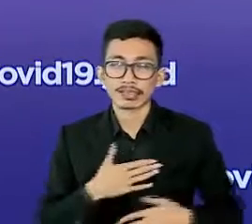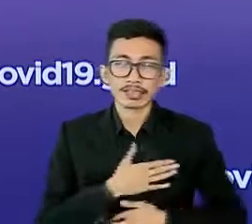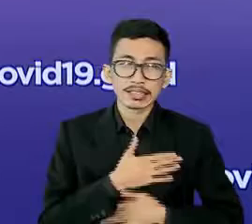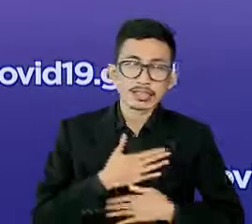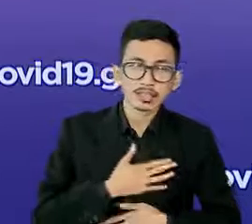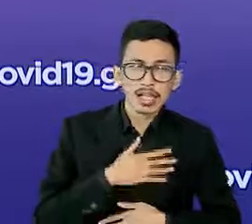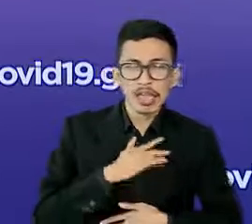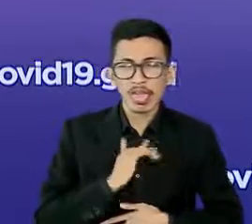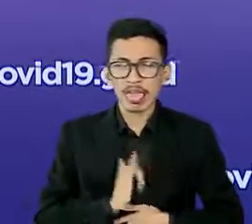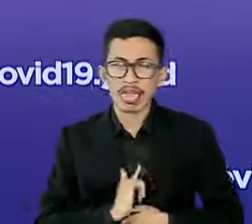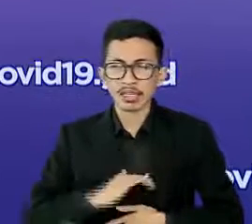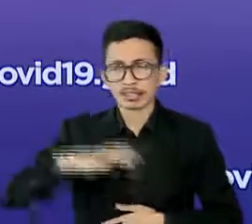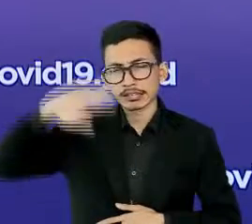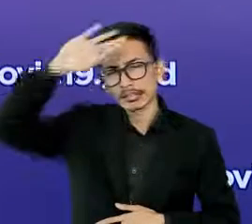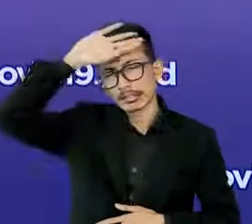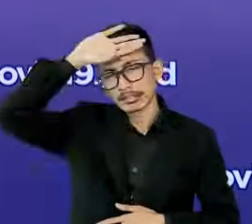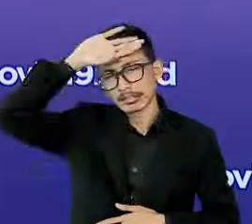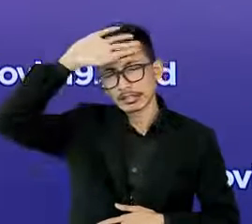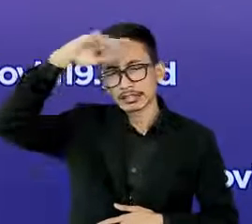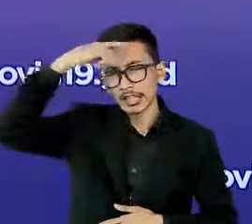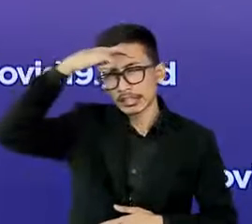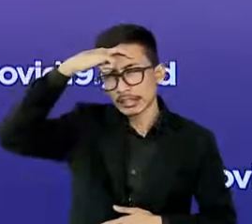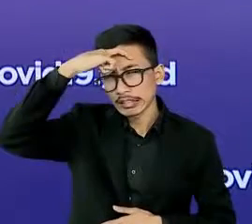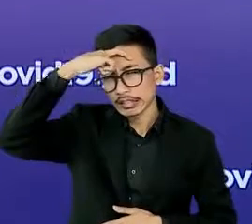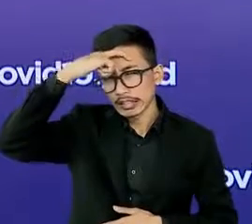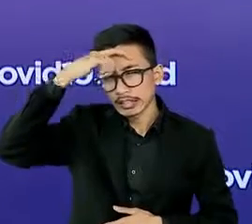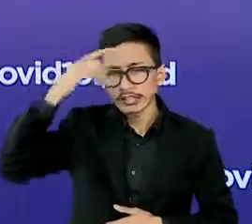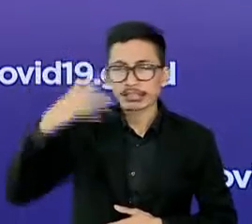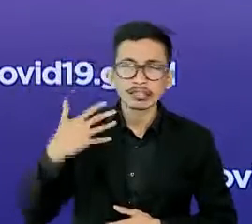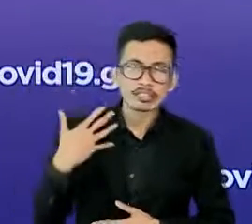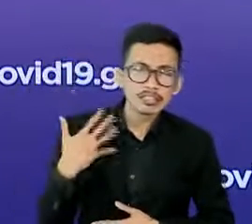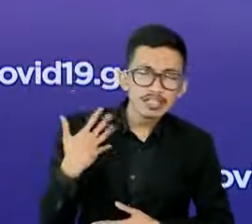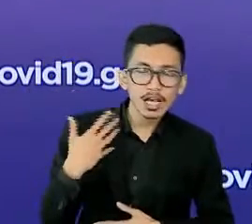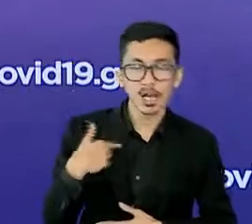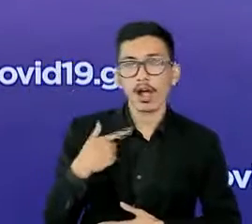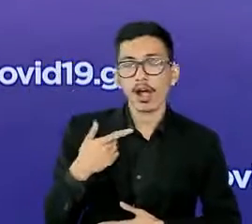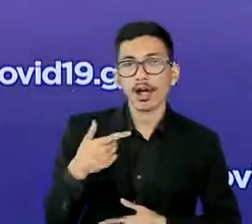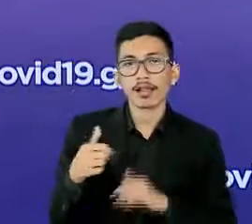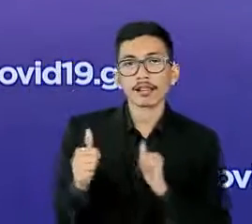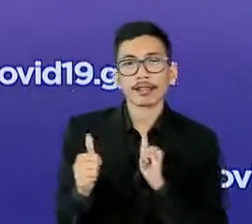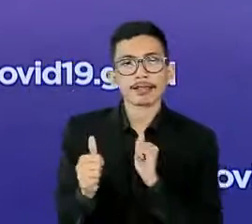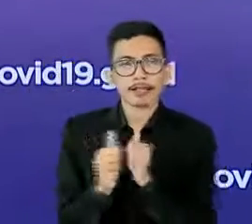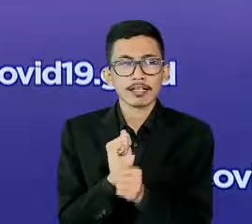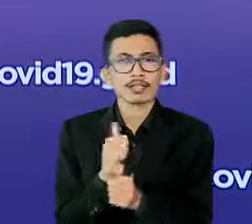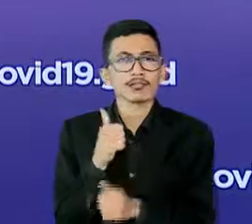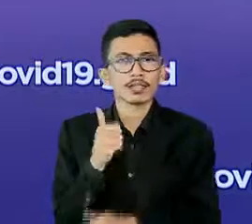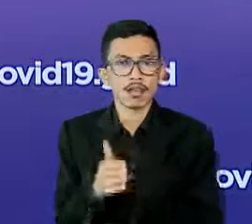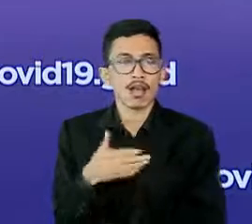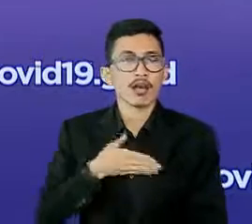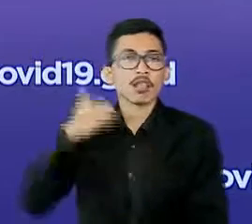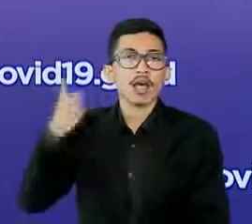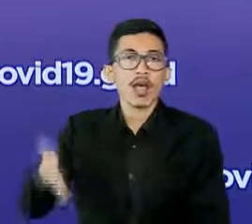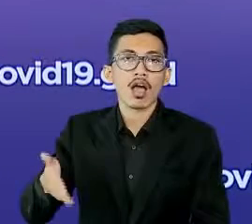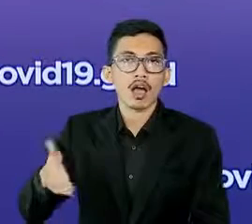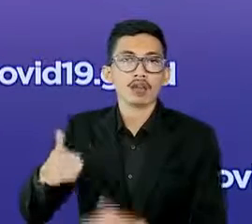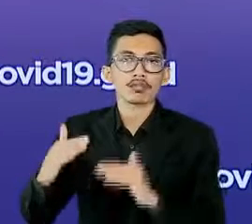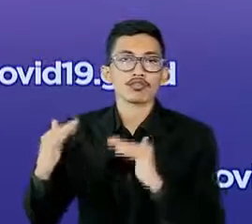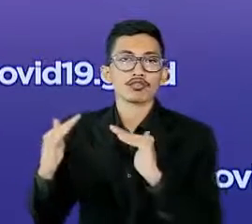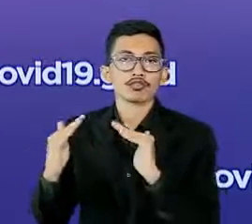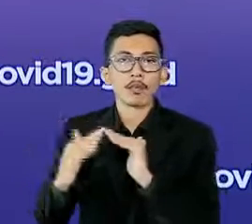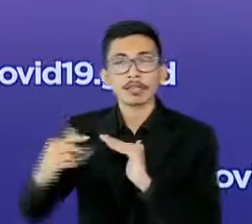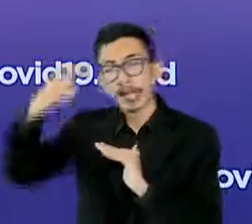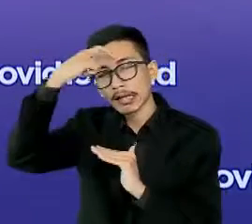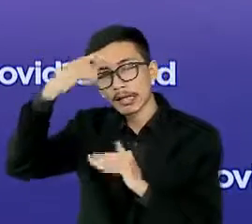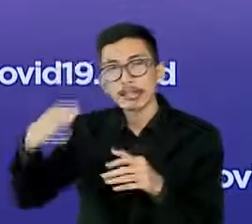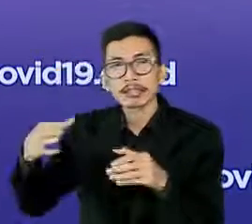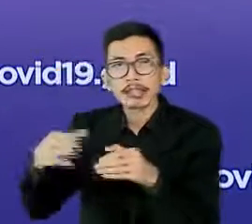Apple enak badan kita mau kita bisa melakukan atas Ting yang bisa dilakukan di Puskesmas ataupun pos-pos nanti